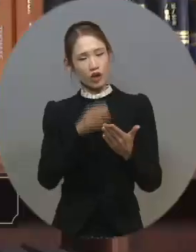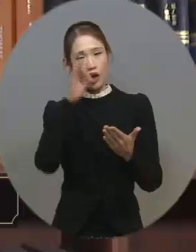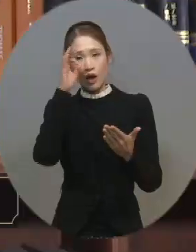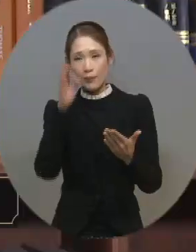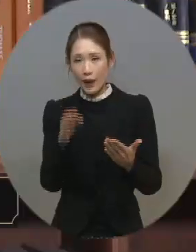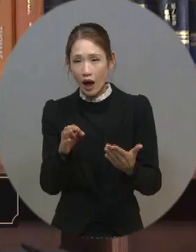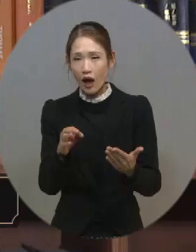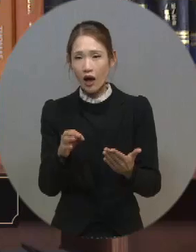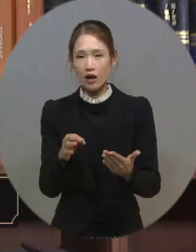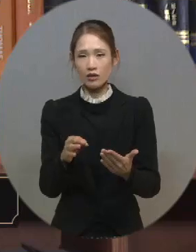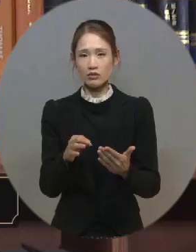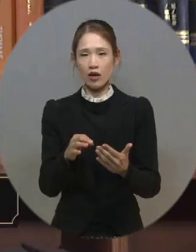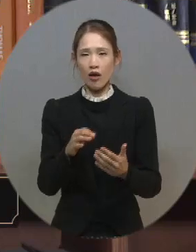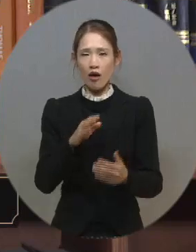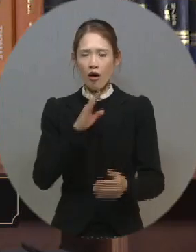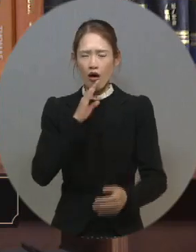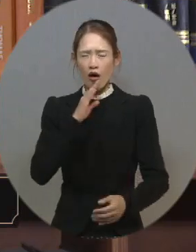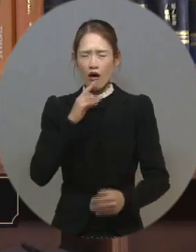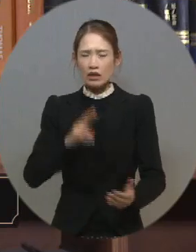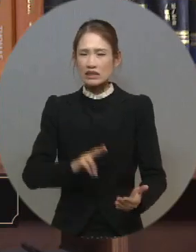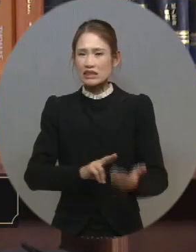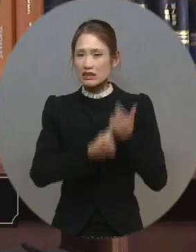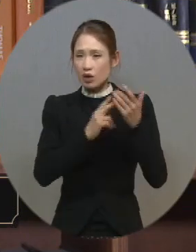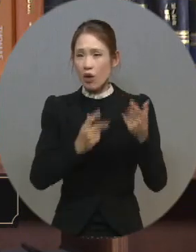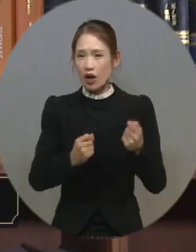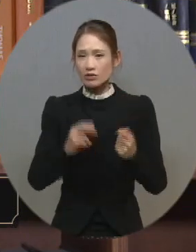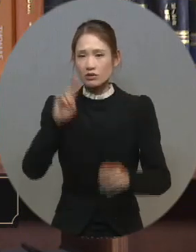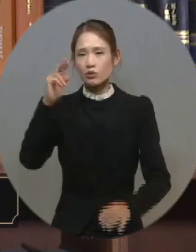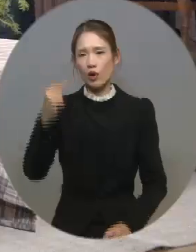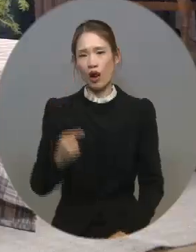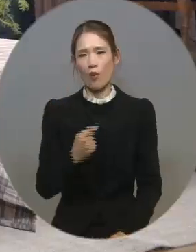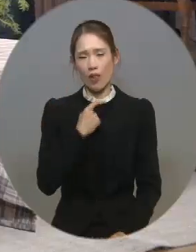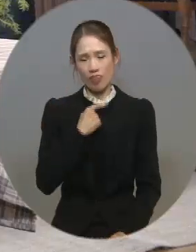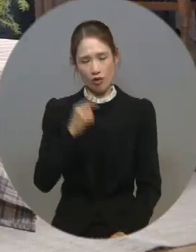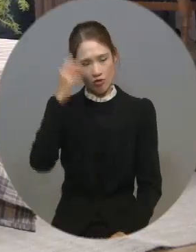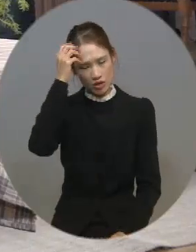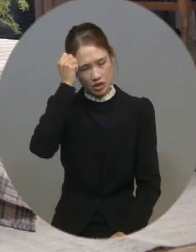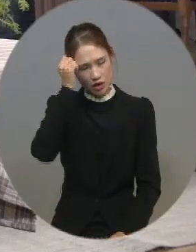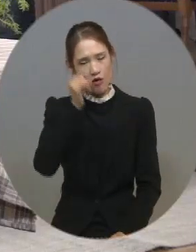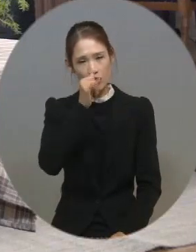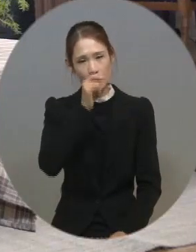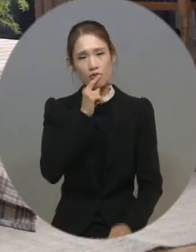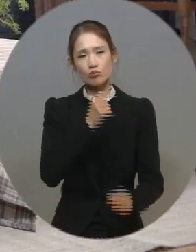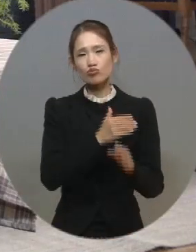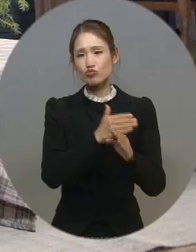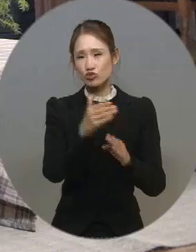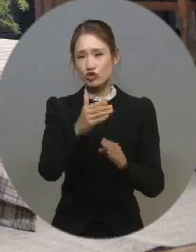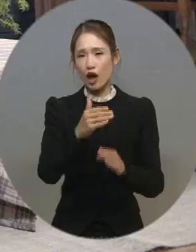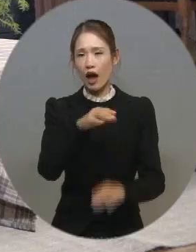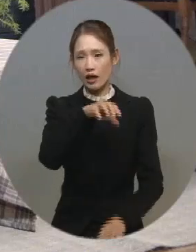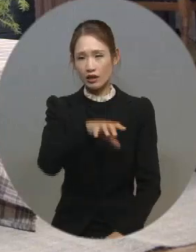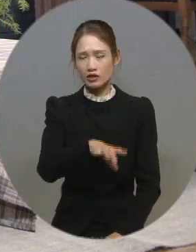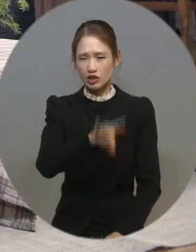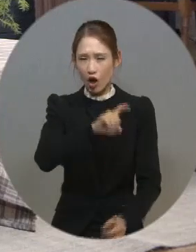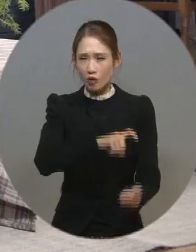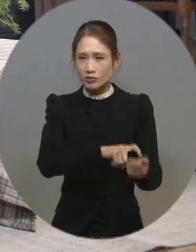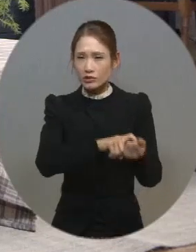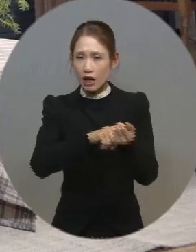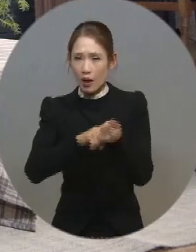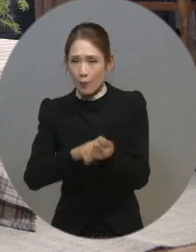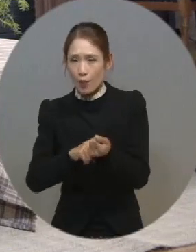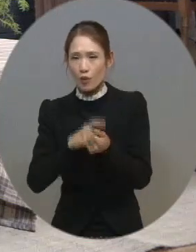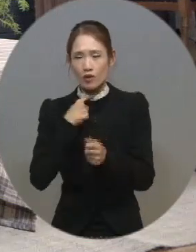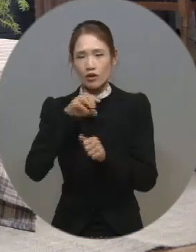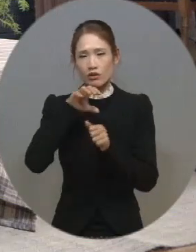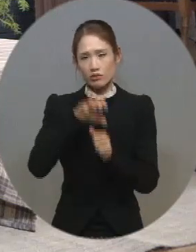정말 극적으로 돌아오시기를 다 기도했던 기억이 나는데 일단 북한에서 처음에 체포되던 순간 또 억류됐던